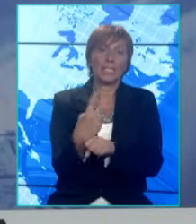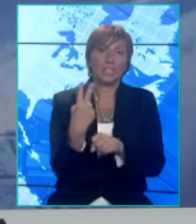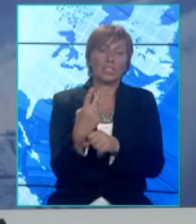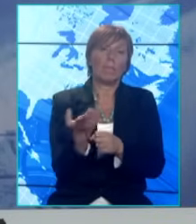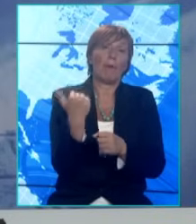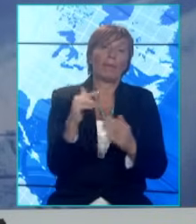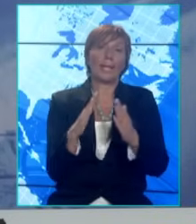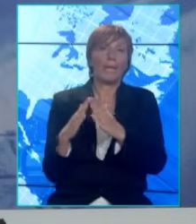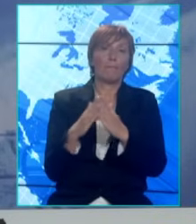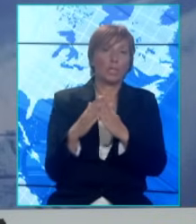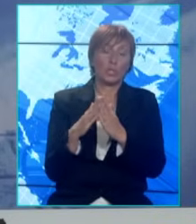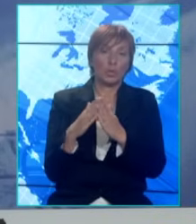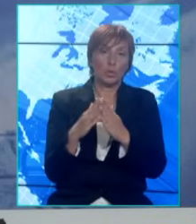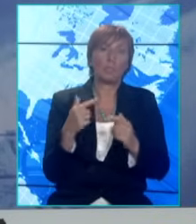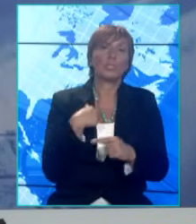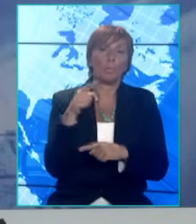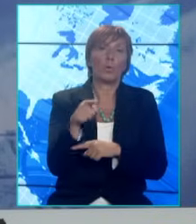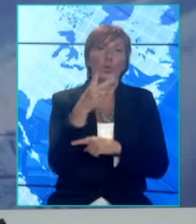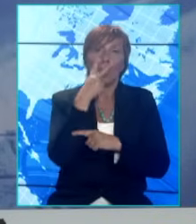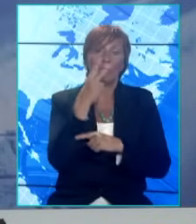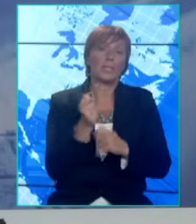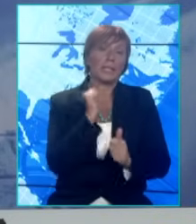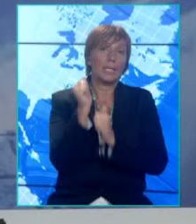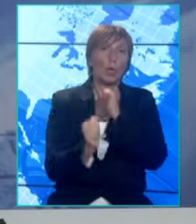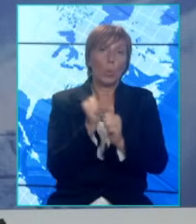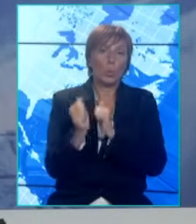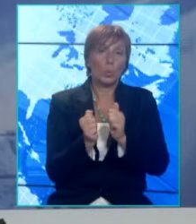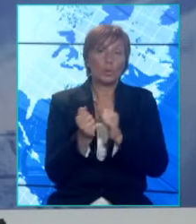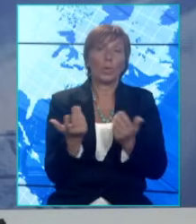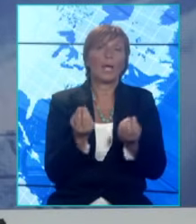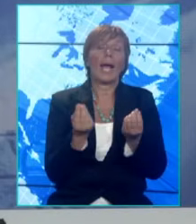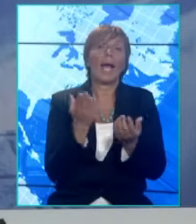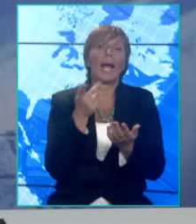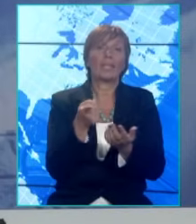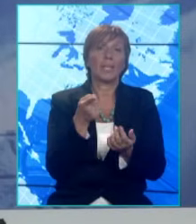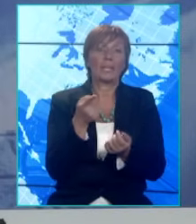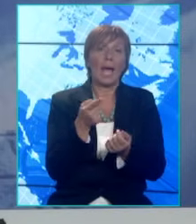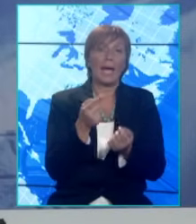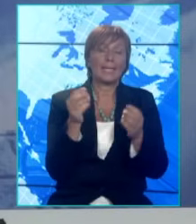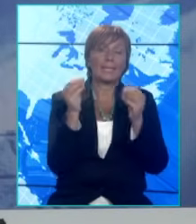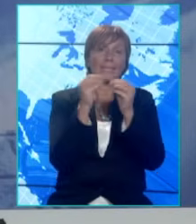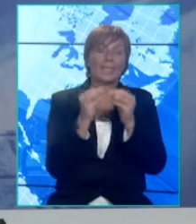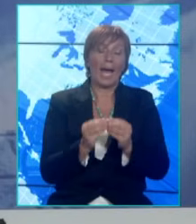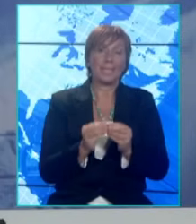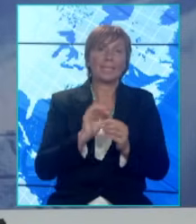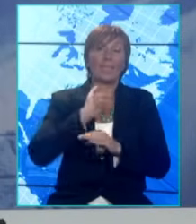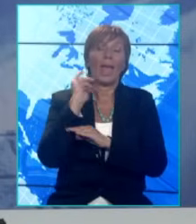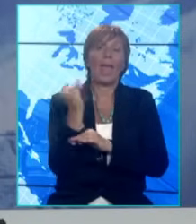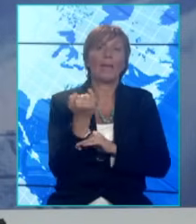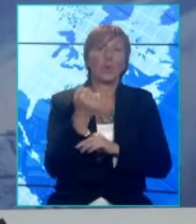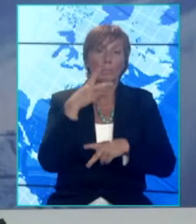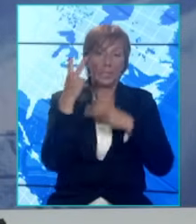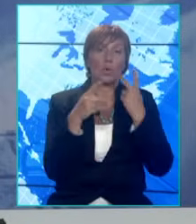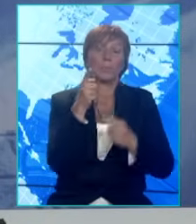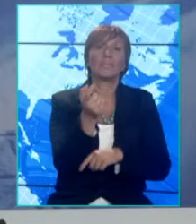maltene susjeda. Pa evo, to ćemo vidjeti i vrlo skoro vidjeti kakav je taj sastav Europske komisije. U pravu